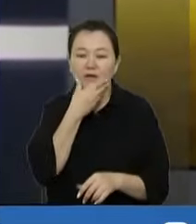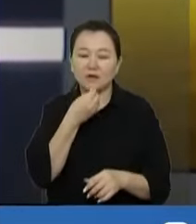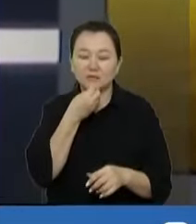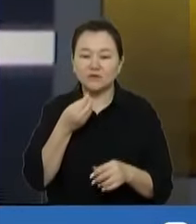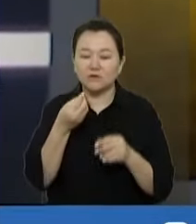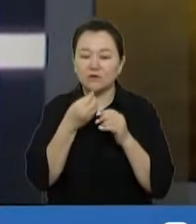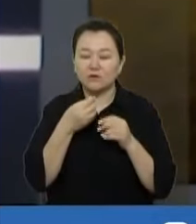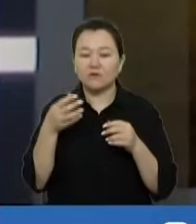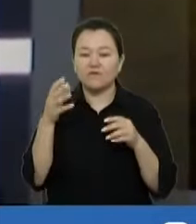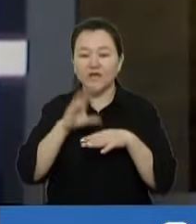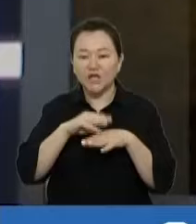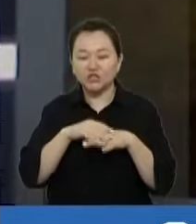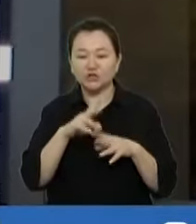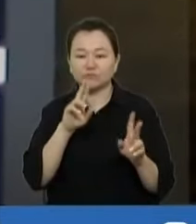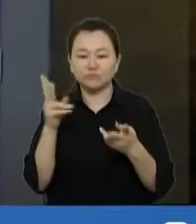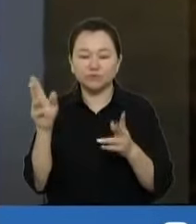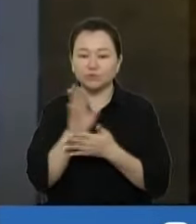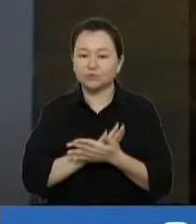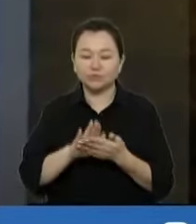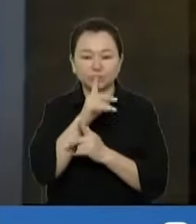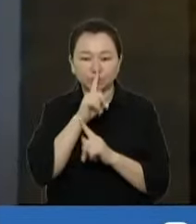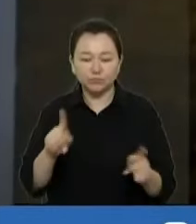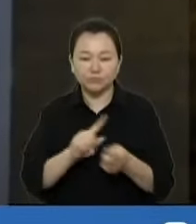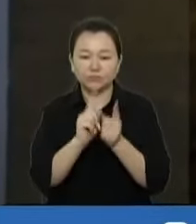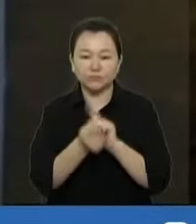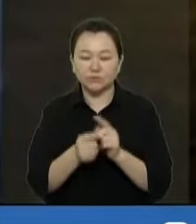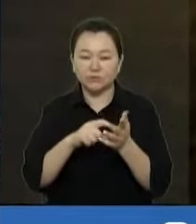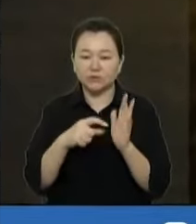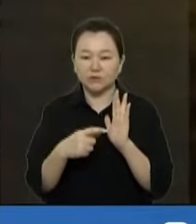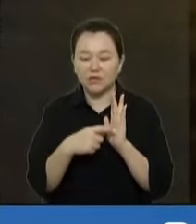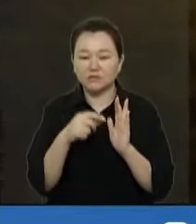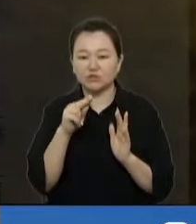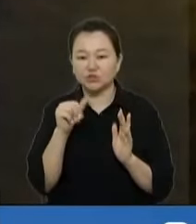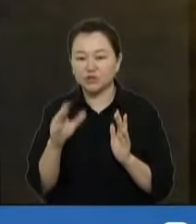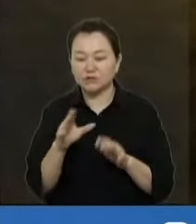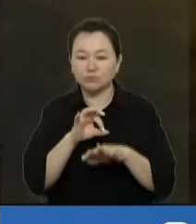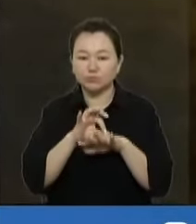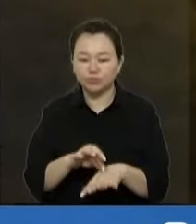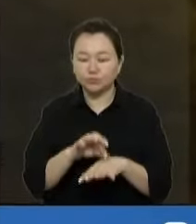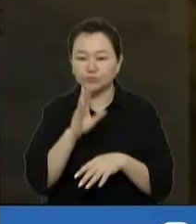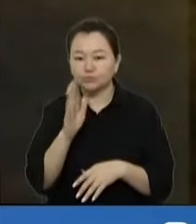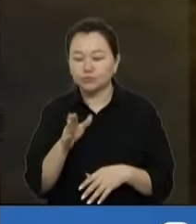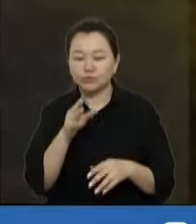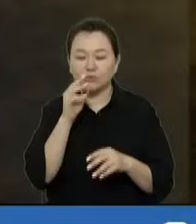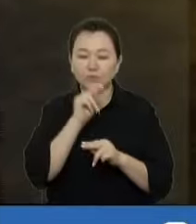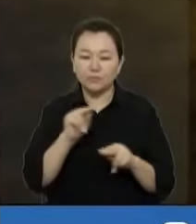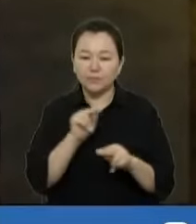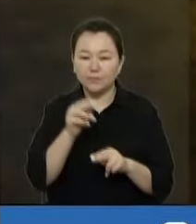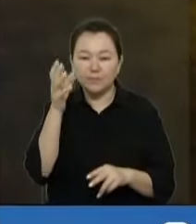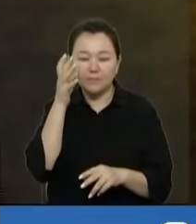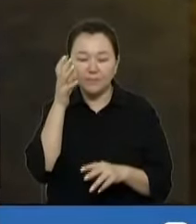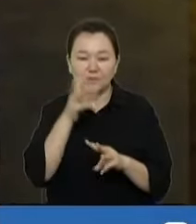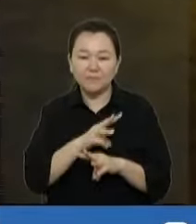келіскен қоштасу кештері де болмайды. Оның орнына бірыңғай сынып сағат өткізіледі. Бұл туралы оқу-ағарту министрлігі өкілдері